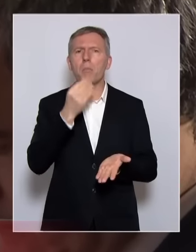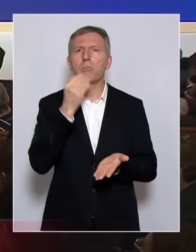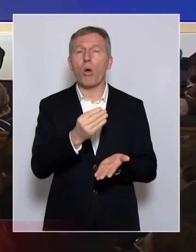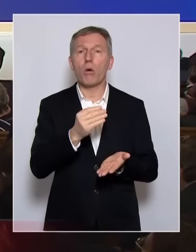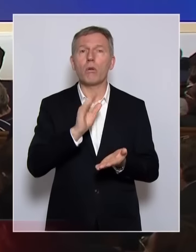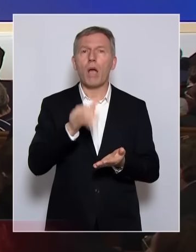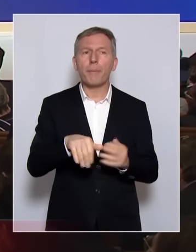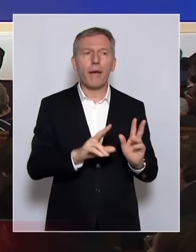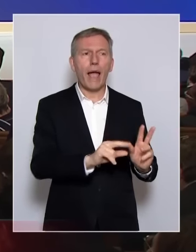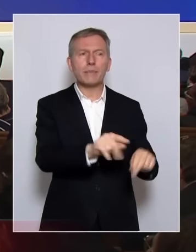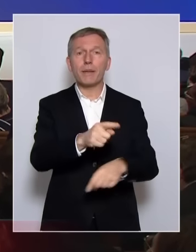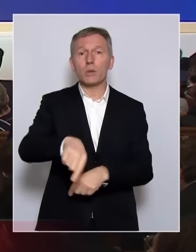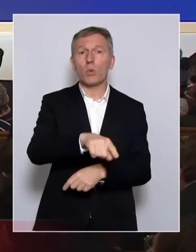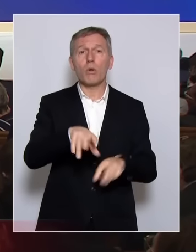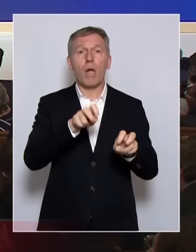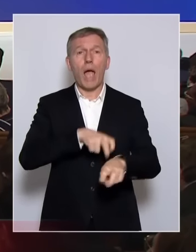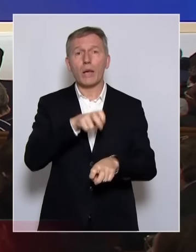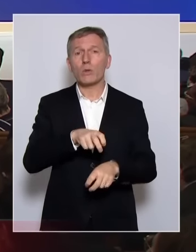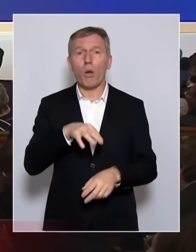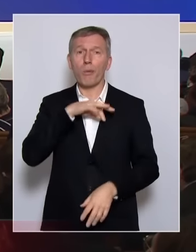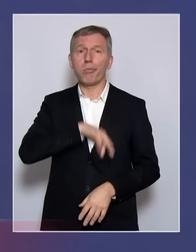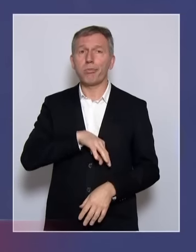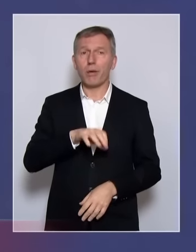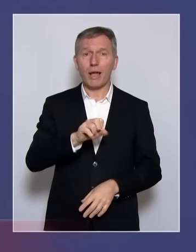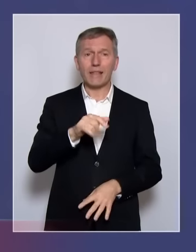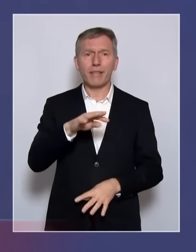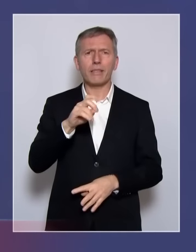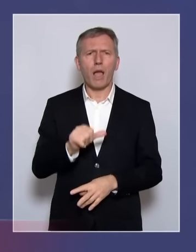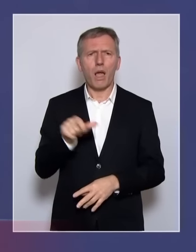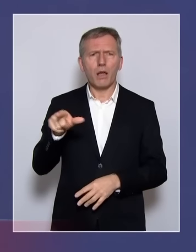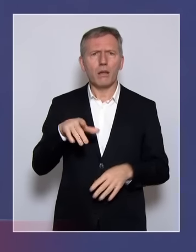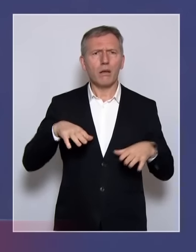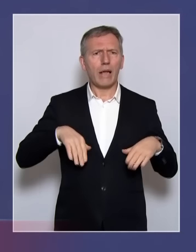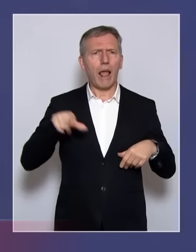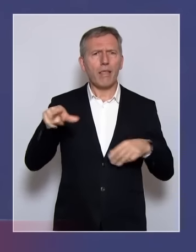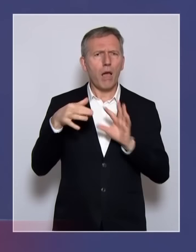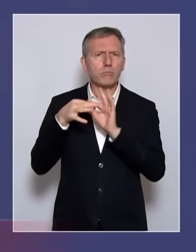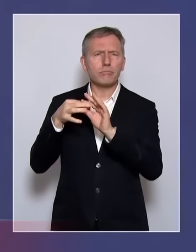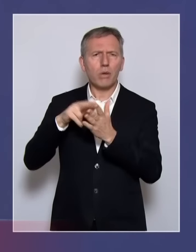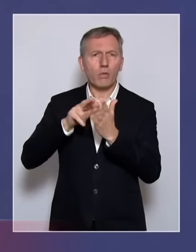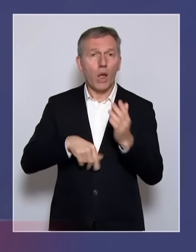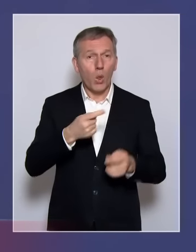expliquer à tous nos agriculteurs qui sont gagnants avec le CETA face au Canada. Mais pourquoi on est gagnant sur le CETA ?